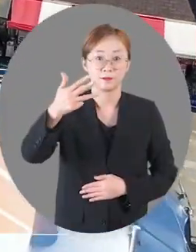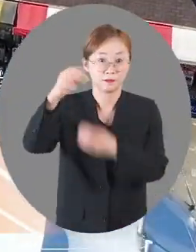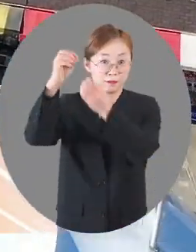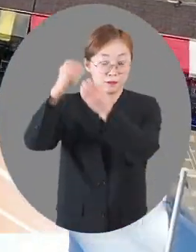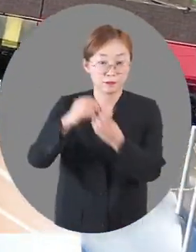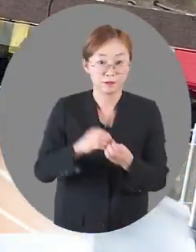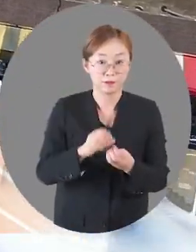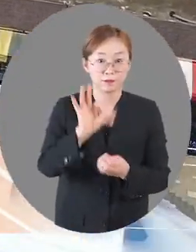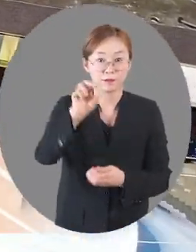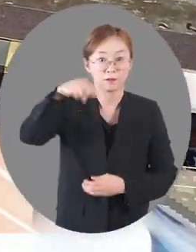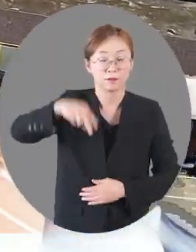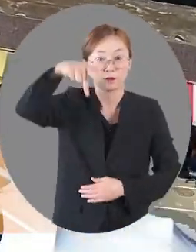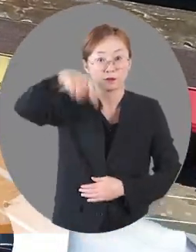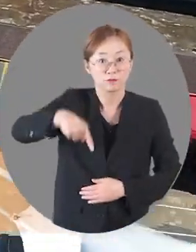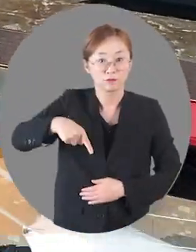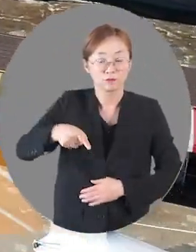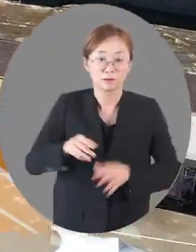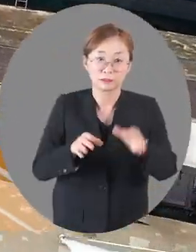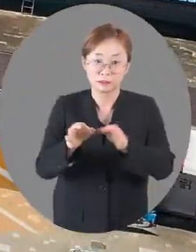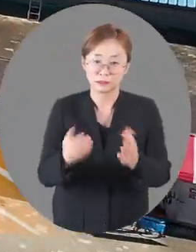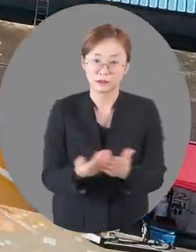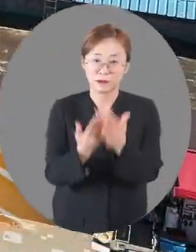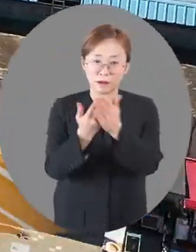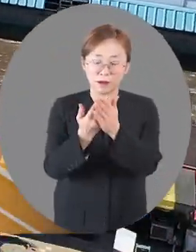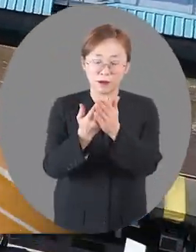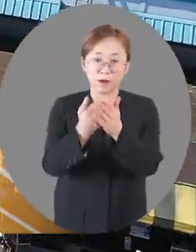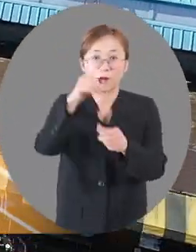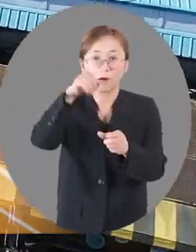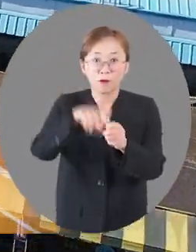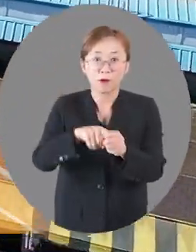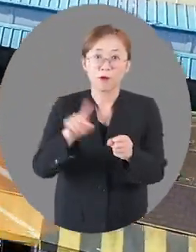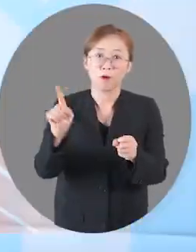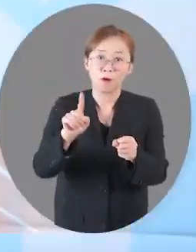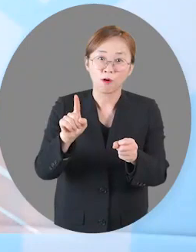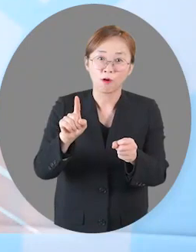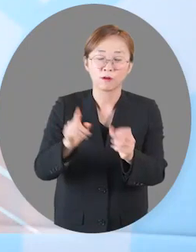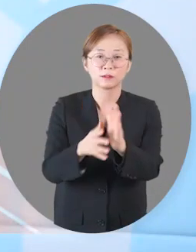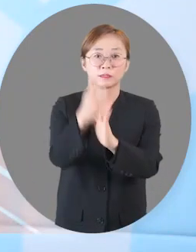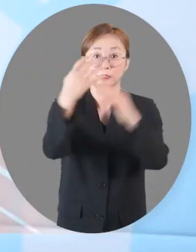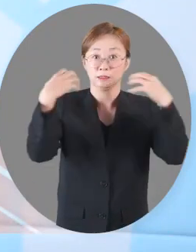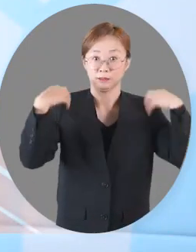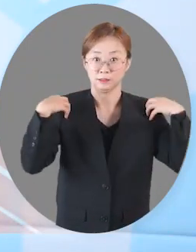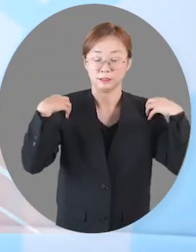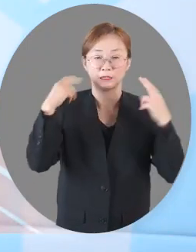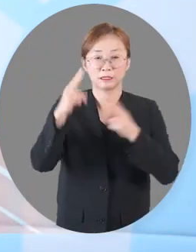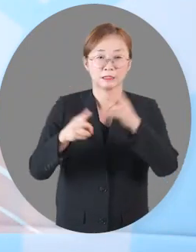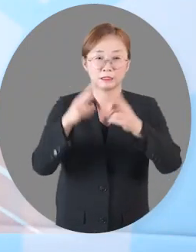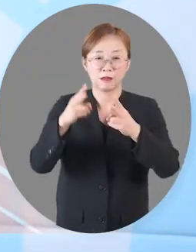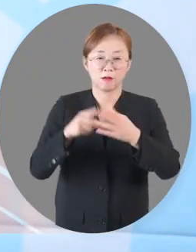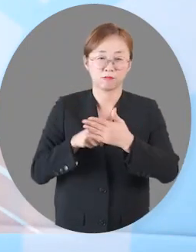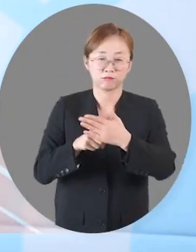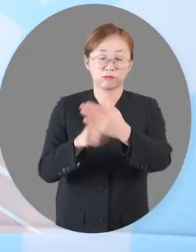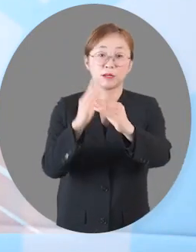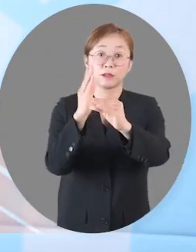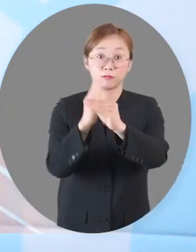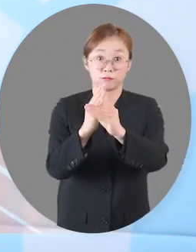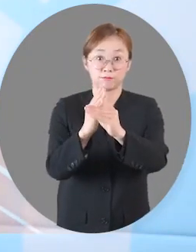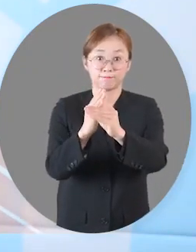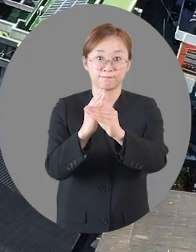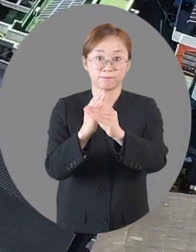1928년부터 이어져온 유구 전통시장의 활성화를 위해 공주시가 문화관광형 시장 육성 사업을